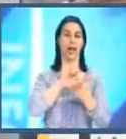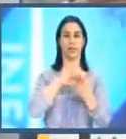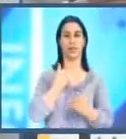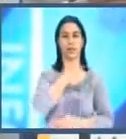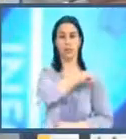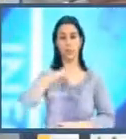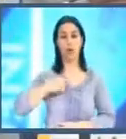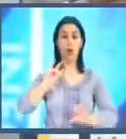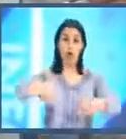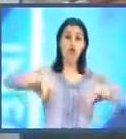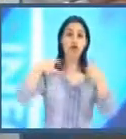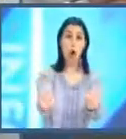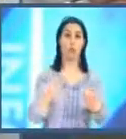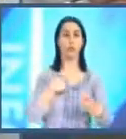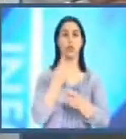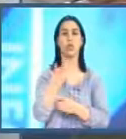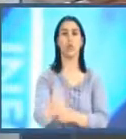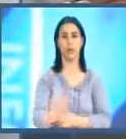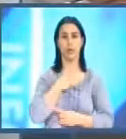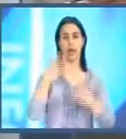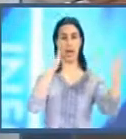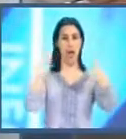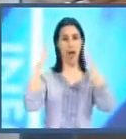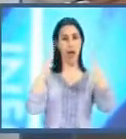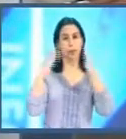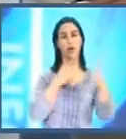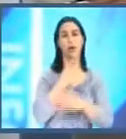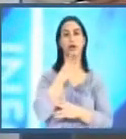de serveis en l'època de poda de novembre al mes d'abril.